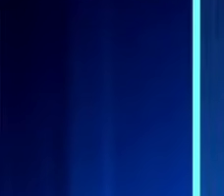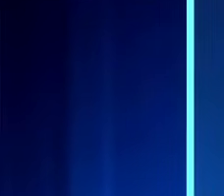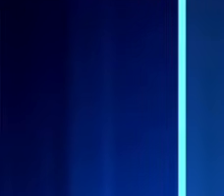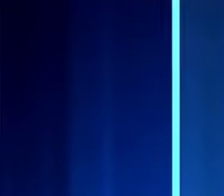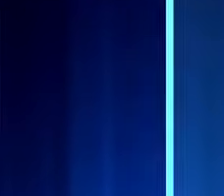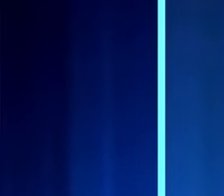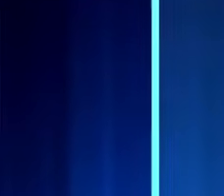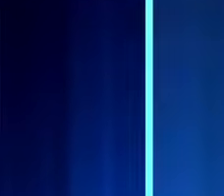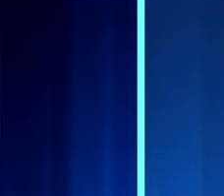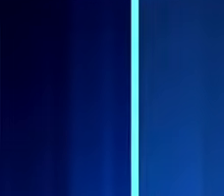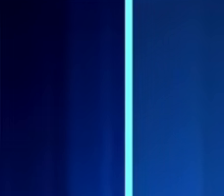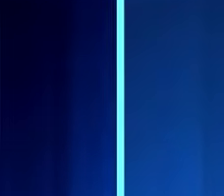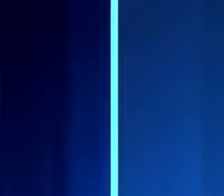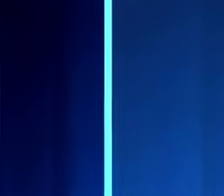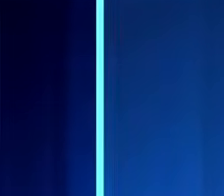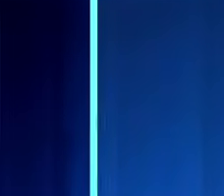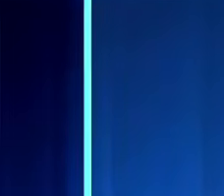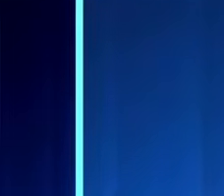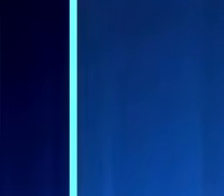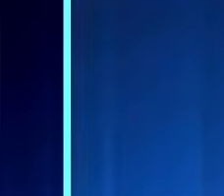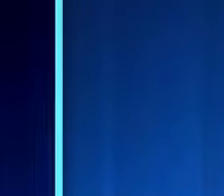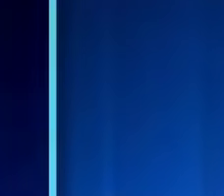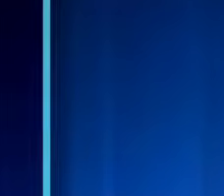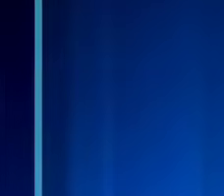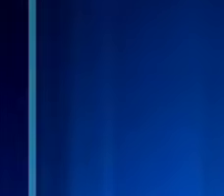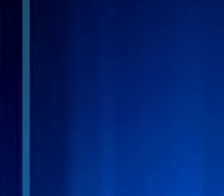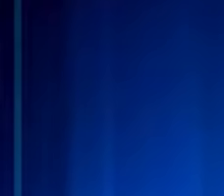سمو امير البلاد اليمين